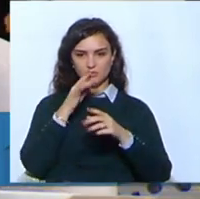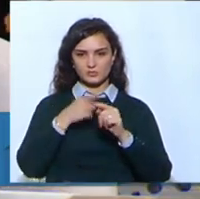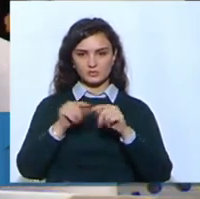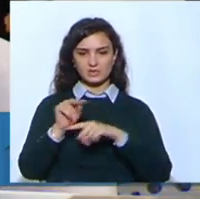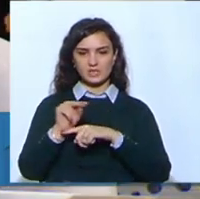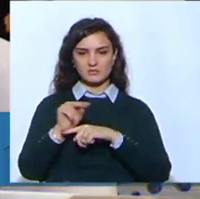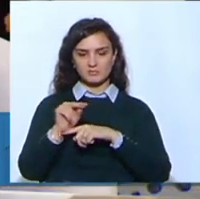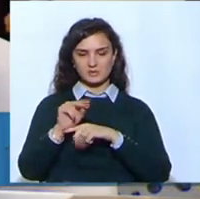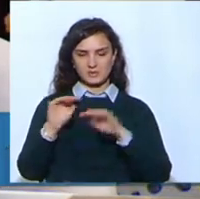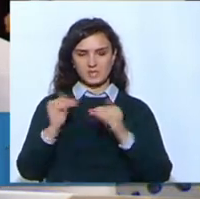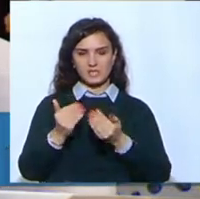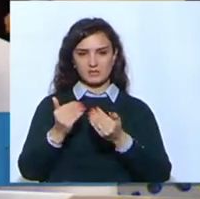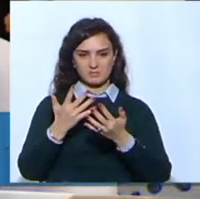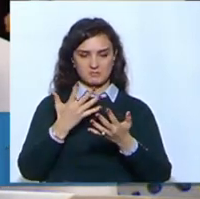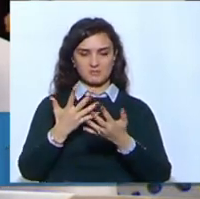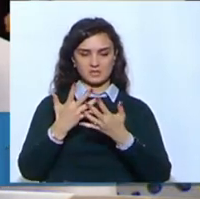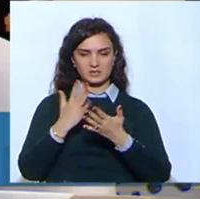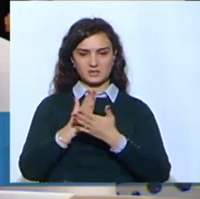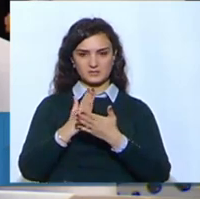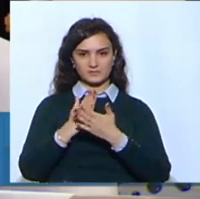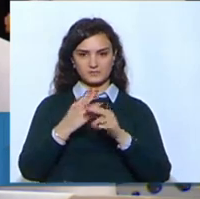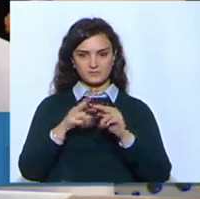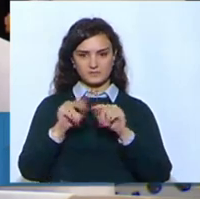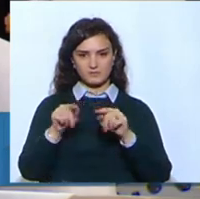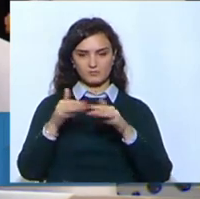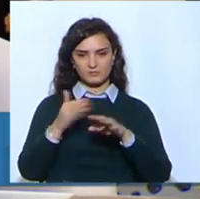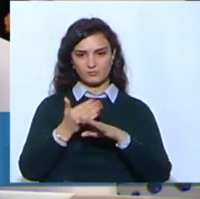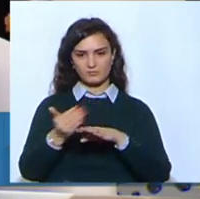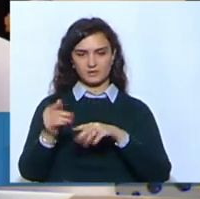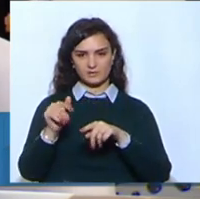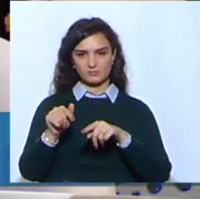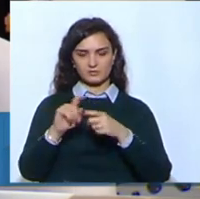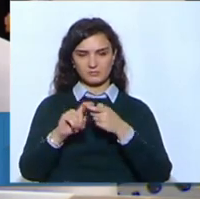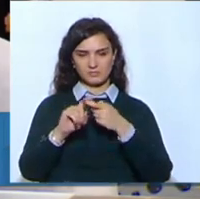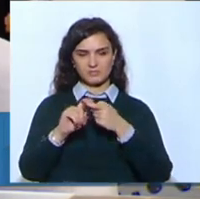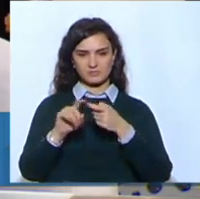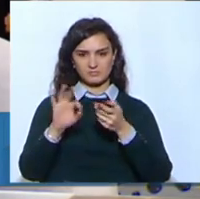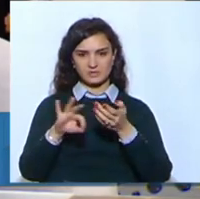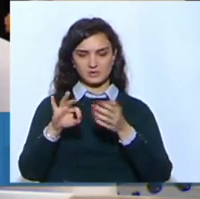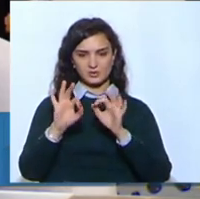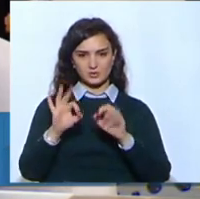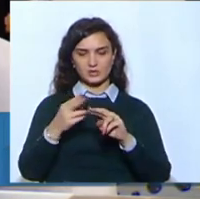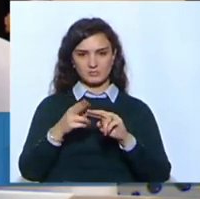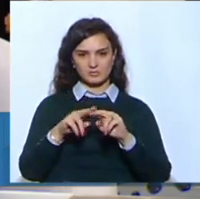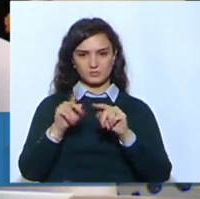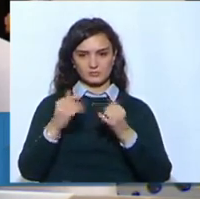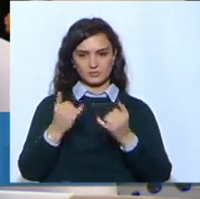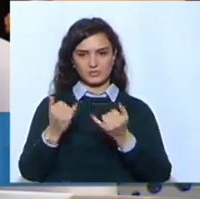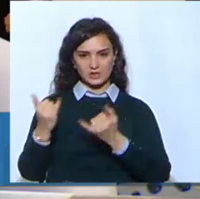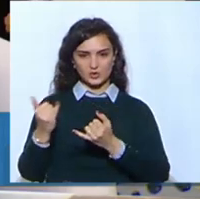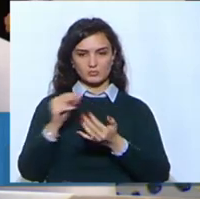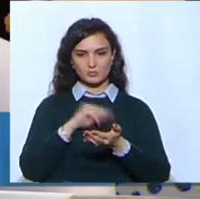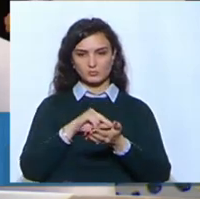ანტიბიოტიკო თერაპიას ნაკლები ეფექტი აქვს ამ უკვე მოგვიანებით განვითარებულ ინფექციებზე. სწორედ ამიტომ